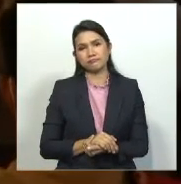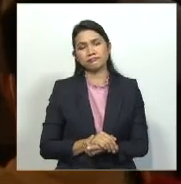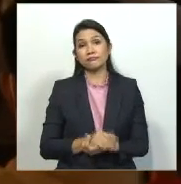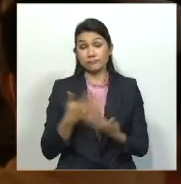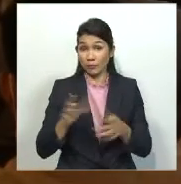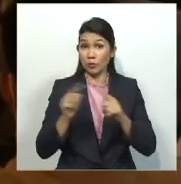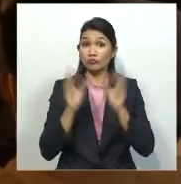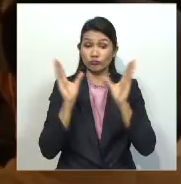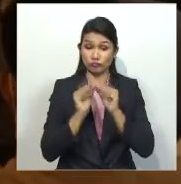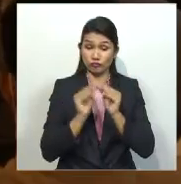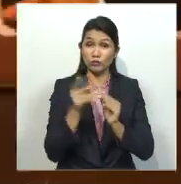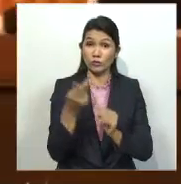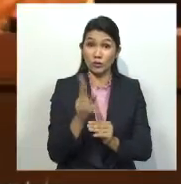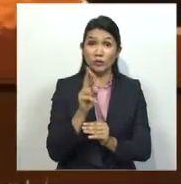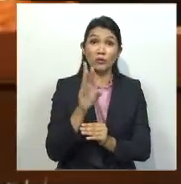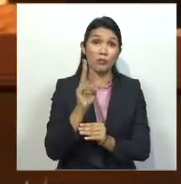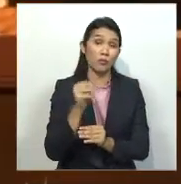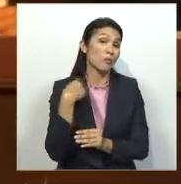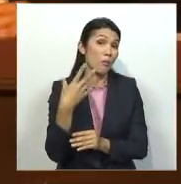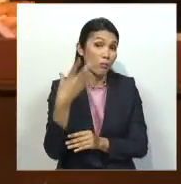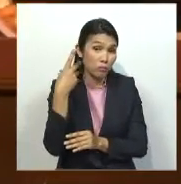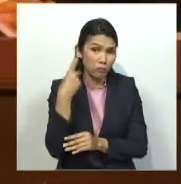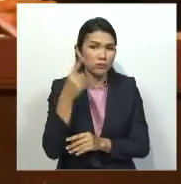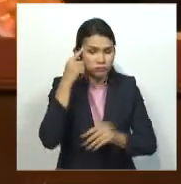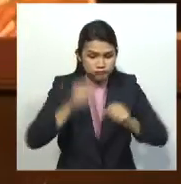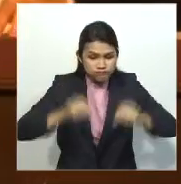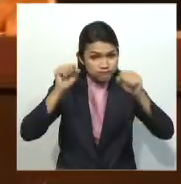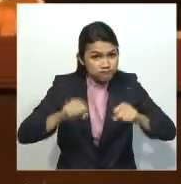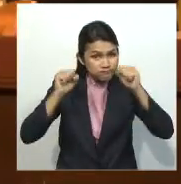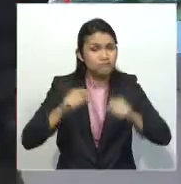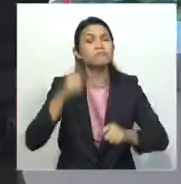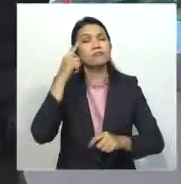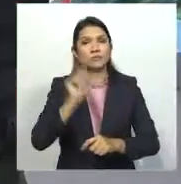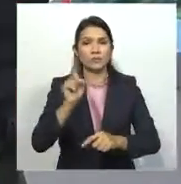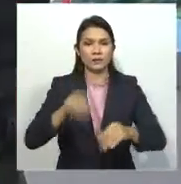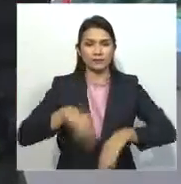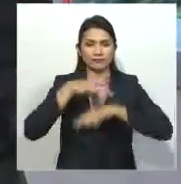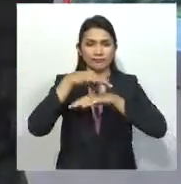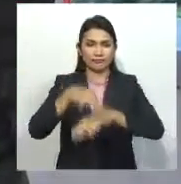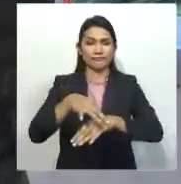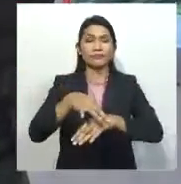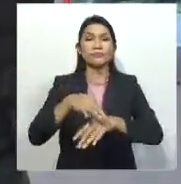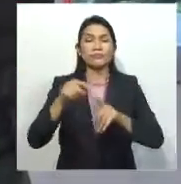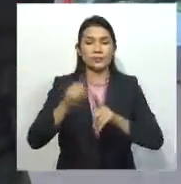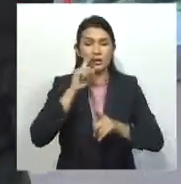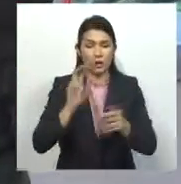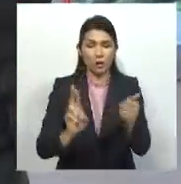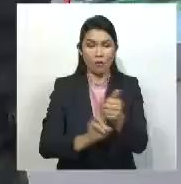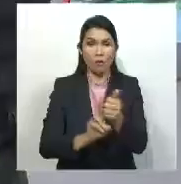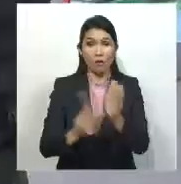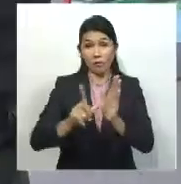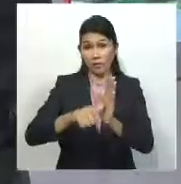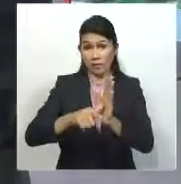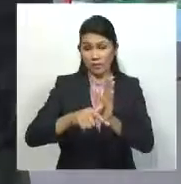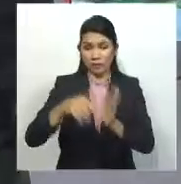ส่วนที่ประชุมคณะรัฐมนตรีเมื่อวานนี้นะคะก็มีมติอนุมัติแต่งตั้งพลเรือตรีสมเกียรติผลประยูนรองเลขา